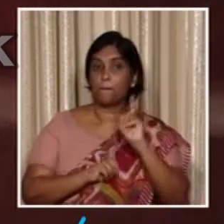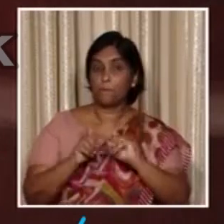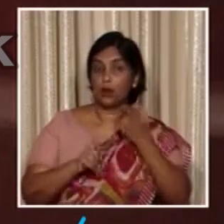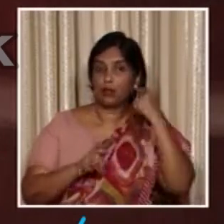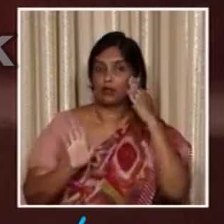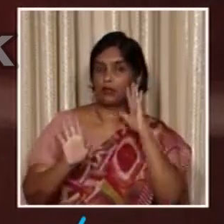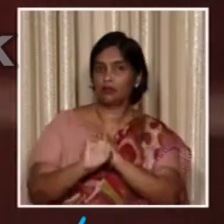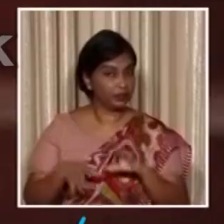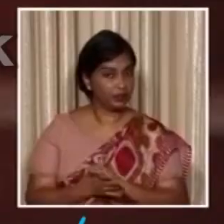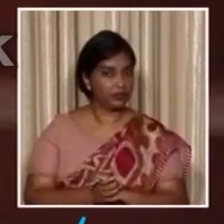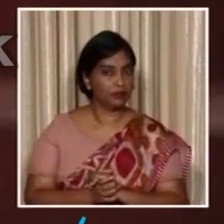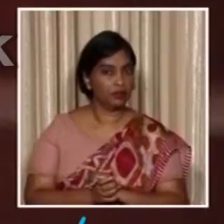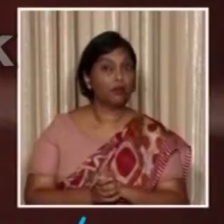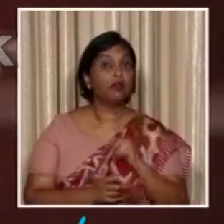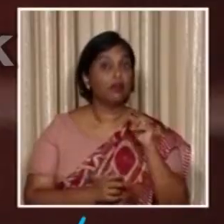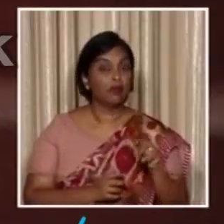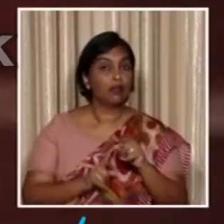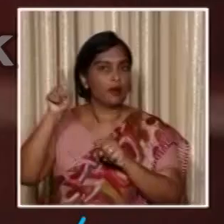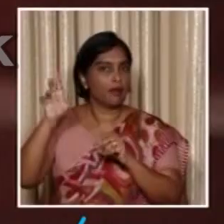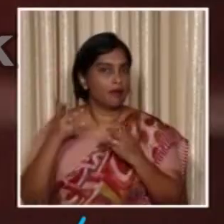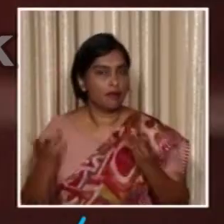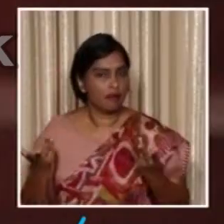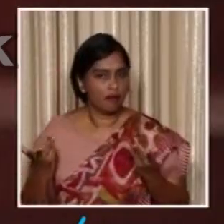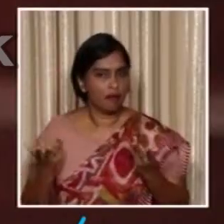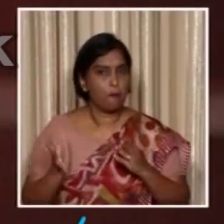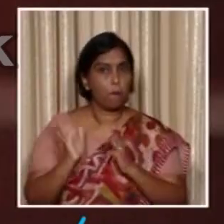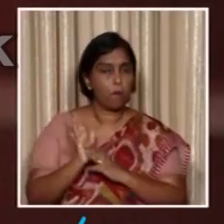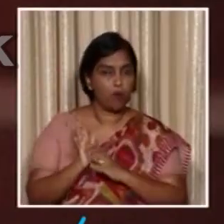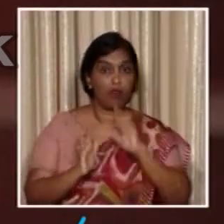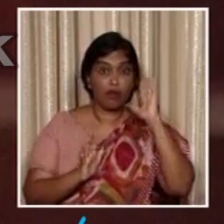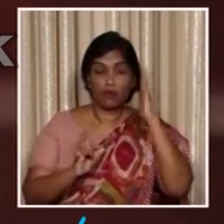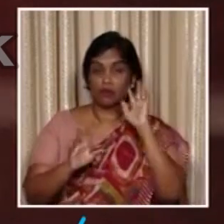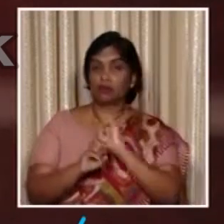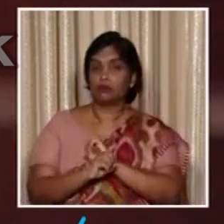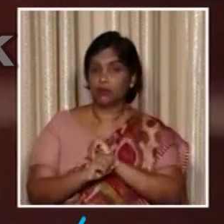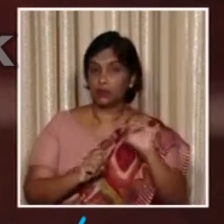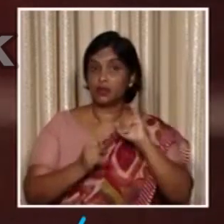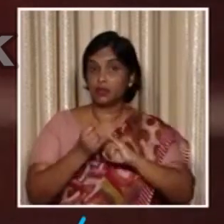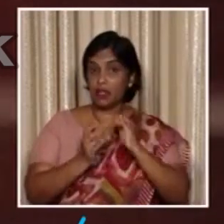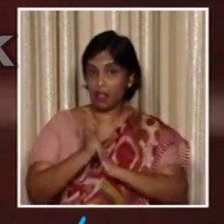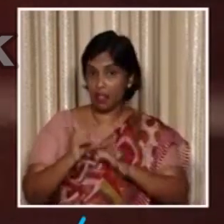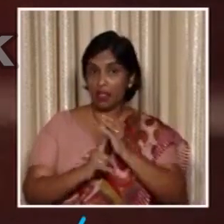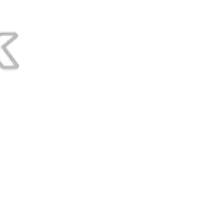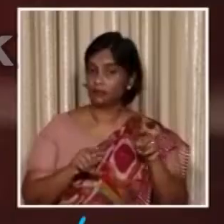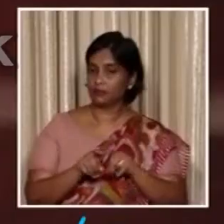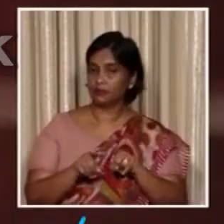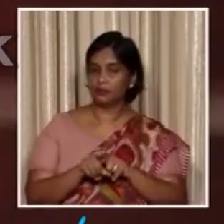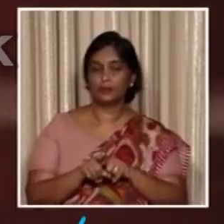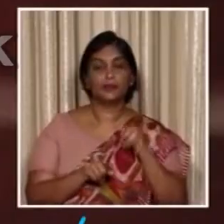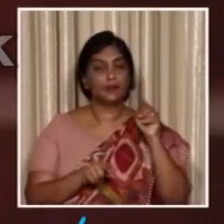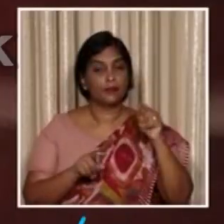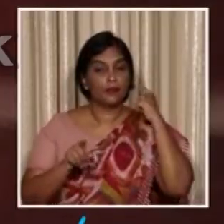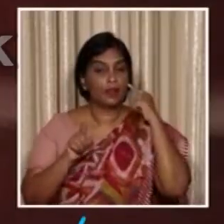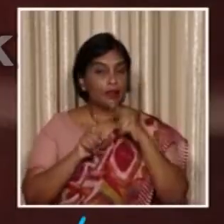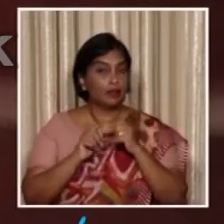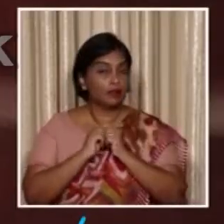පාර්ලිමේන්තුවේ ඊයේ වාදනය කරලා පෙන්නුවා. එතකොට ඒක චැනල් 4 එකෙත් නැහැ. එතන මෞලානා විශේෂ ප්‍රකාශයක් ශානක්‍යන් මන්ත්‍රීතුමාට දීලා තියෙනවා. මේ